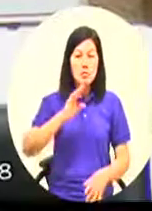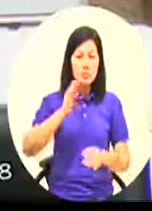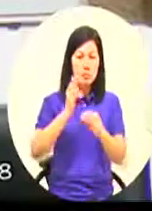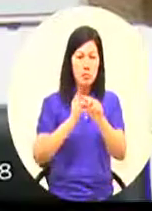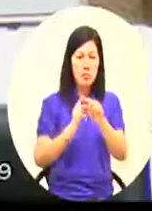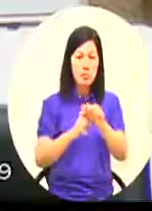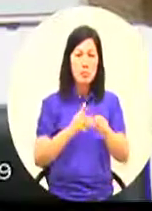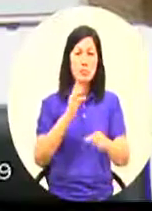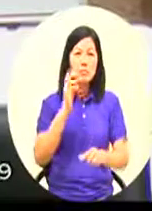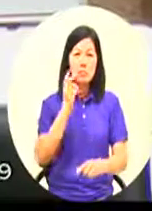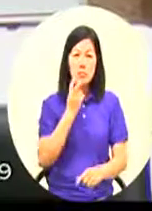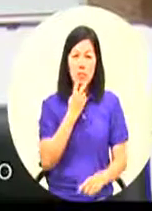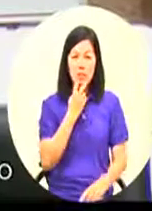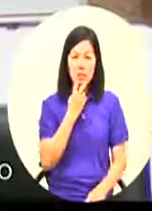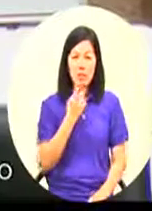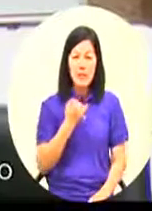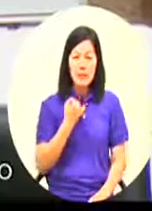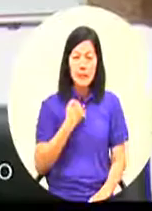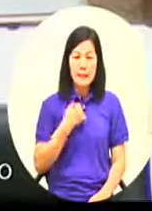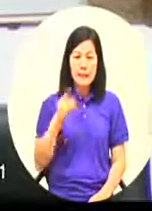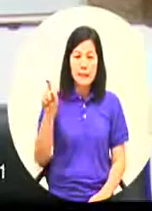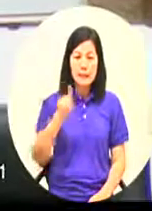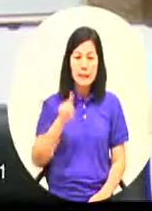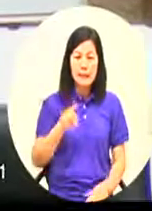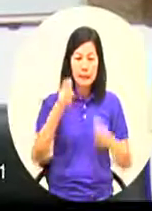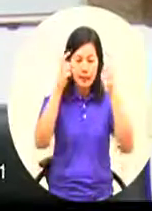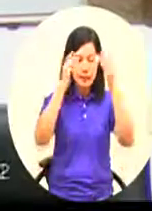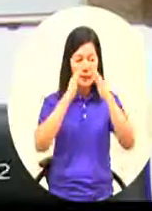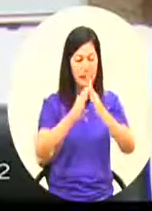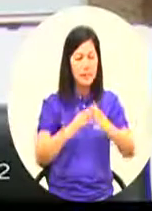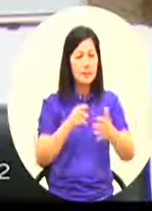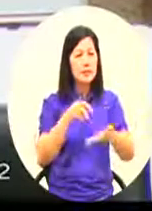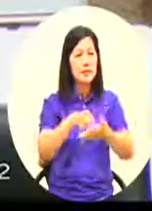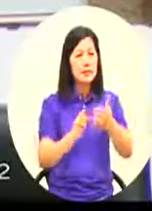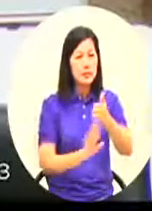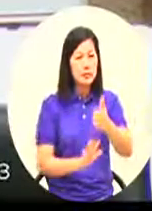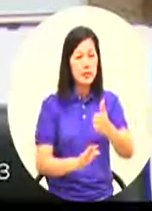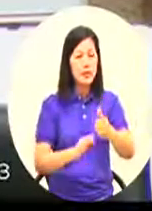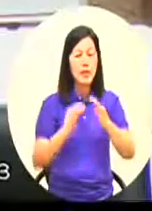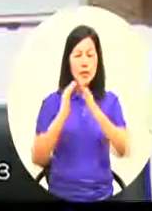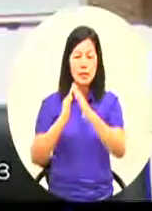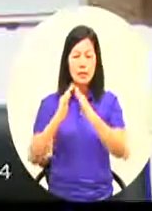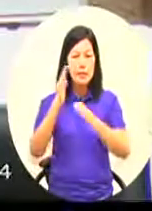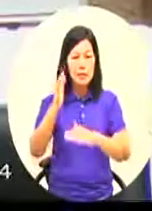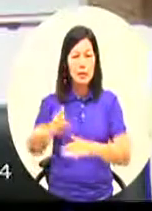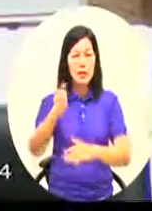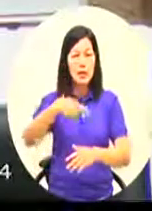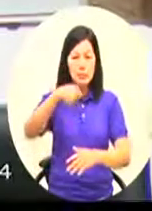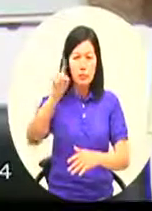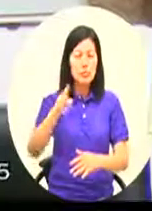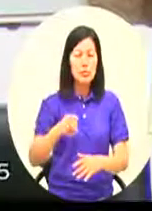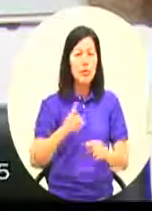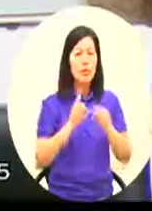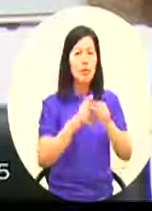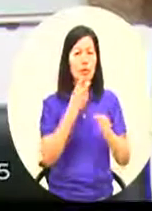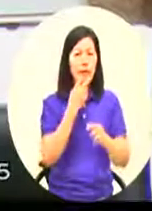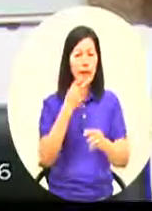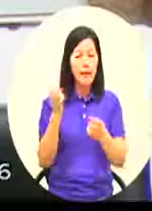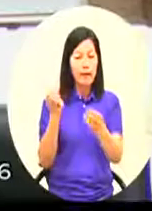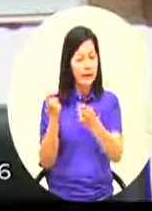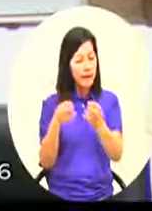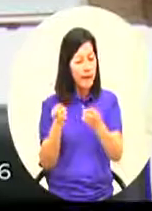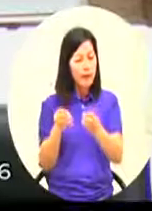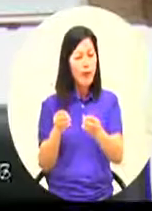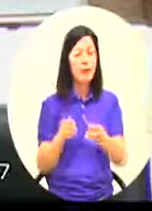我们也可以透过我们高雄市的立委，包括市长，到中央开会的时候来协助我